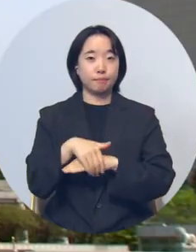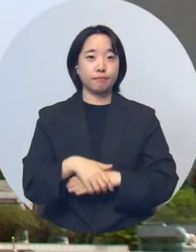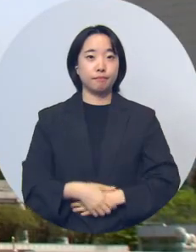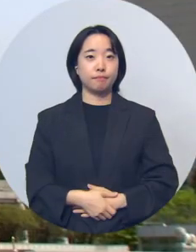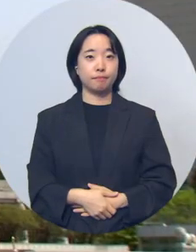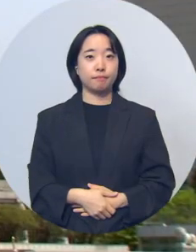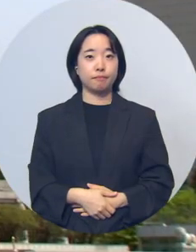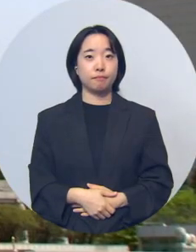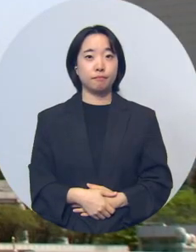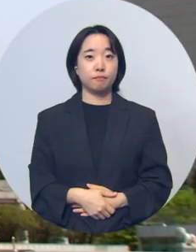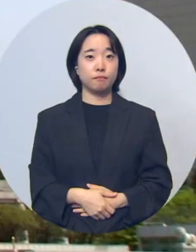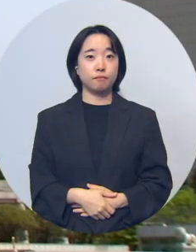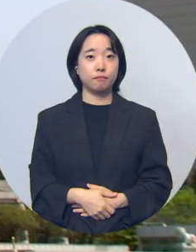이혜진입니다